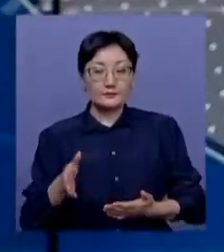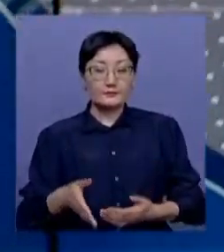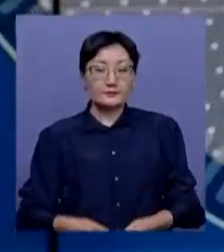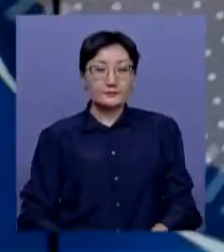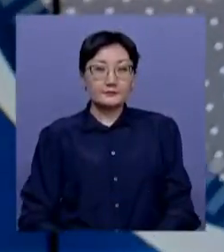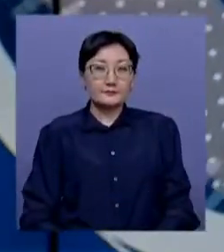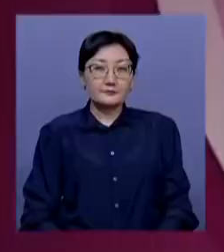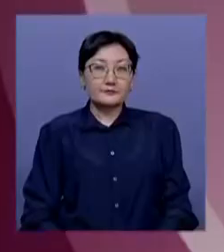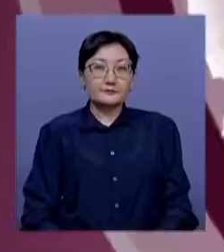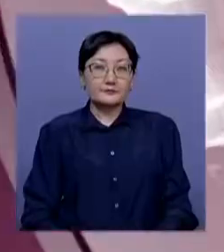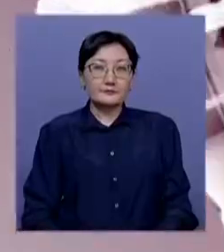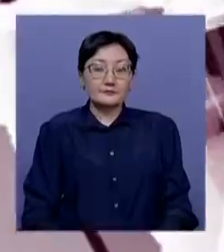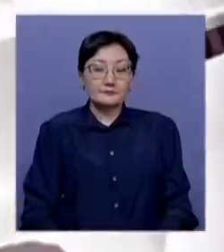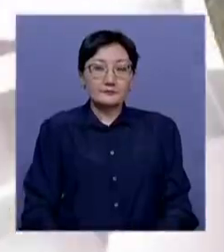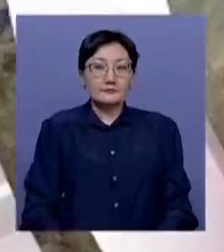көретіндеріңіз.